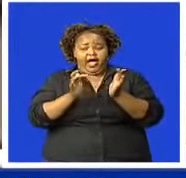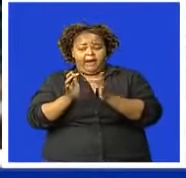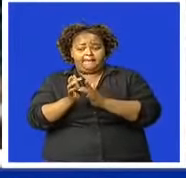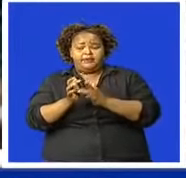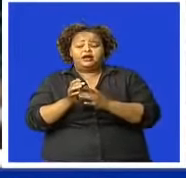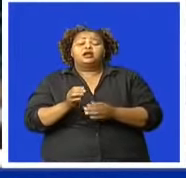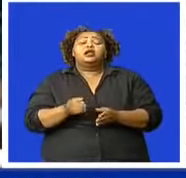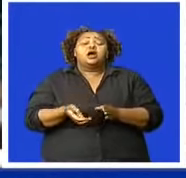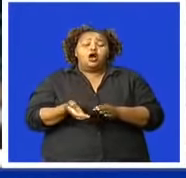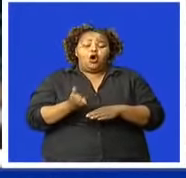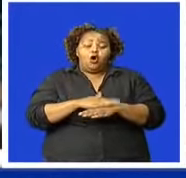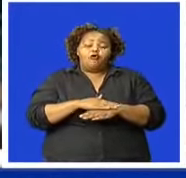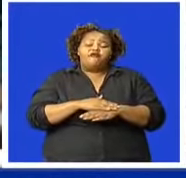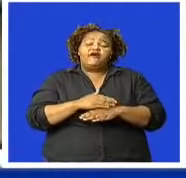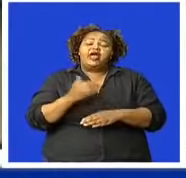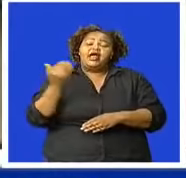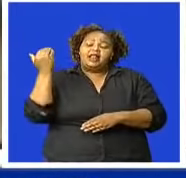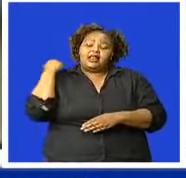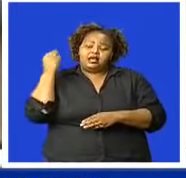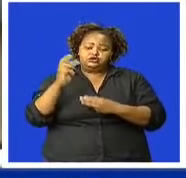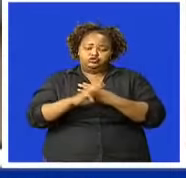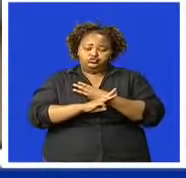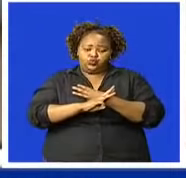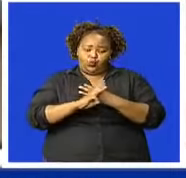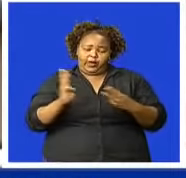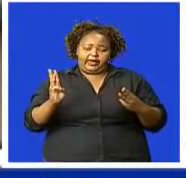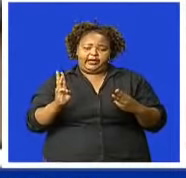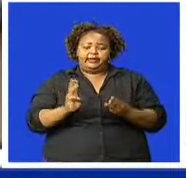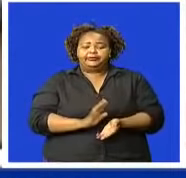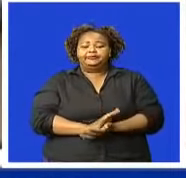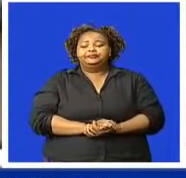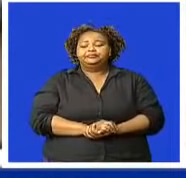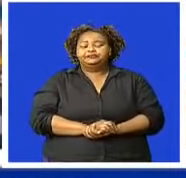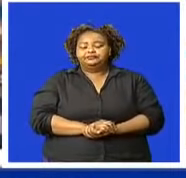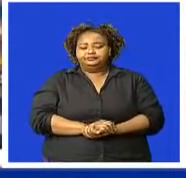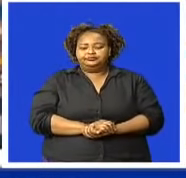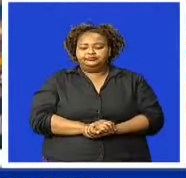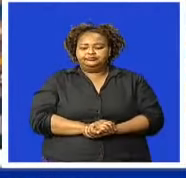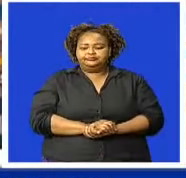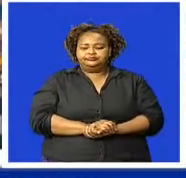eliphelile. Tindzaba bikade Malangeni Dlamini yembabane.